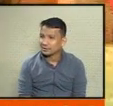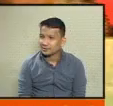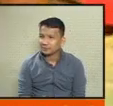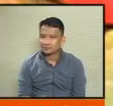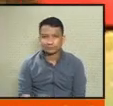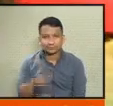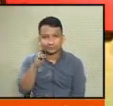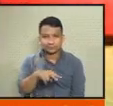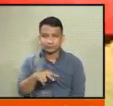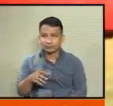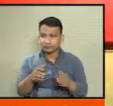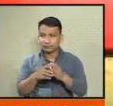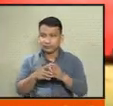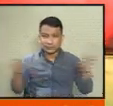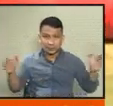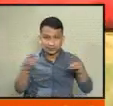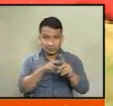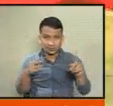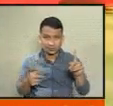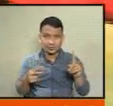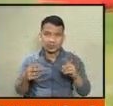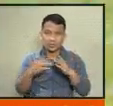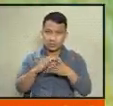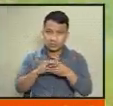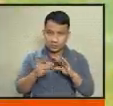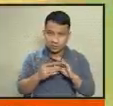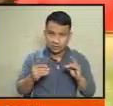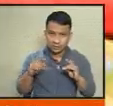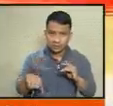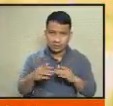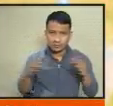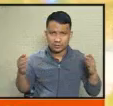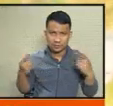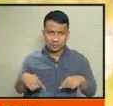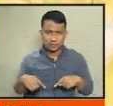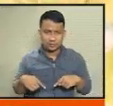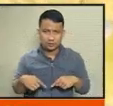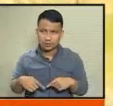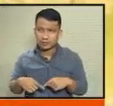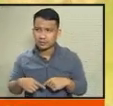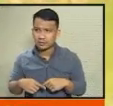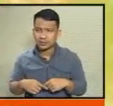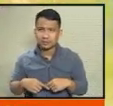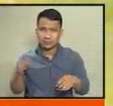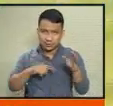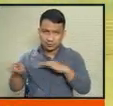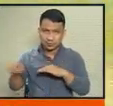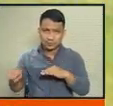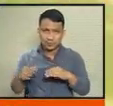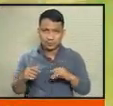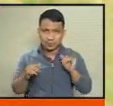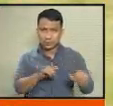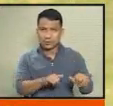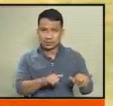Kung titinan sa mas malaking perspektiba, ang kwento ng Taal ay dapat higit pa sa mga bakwit at mga natrap